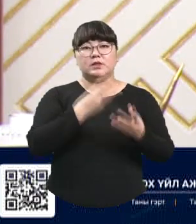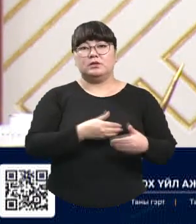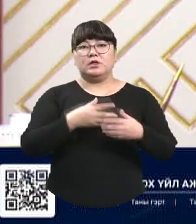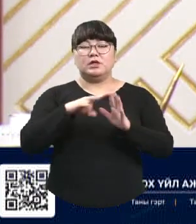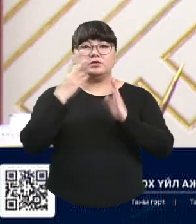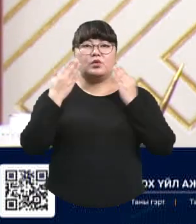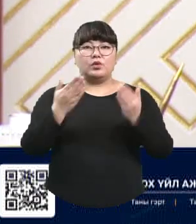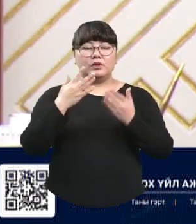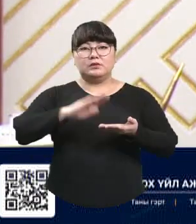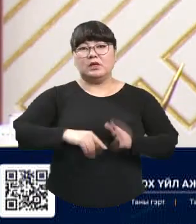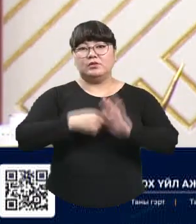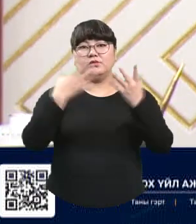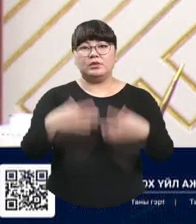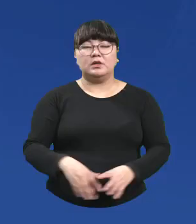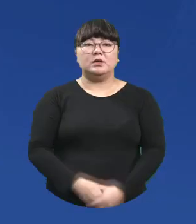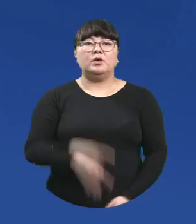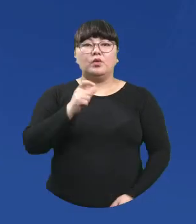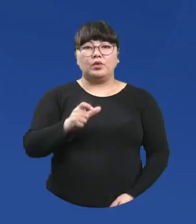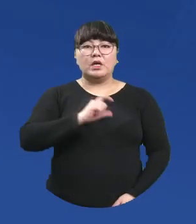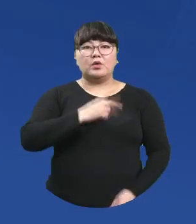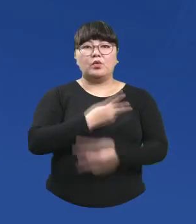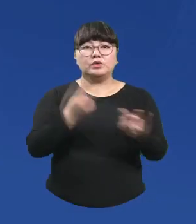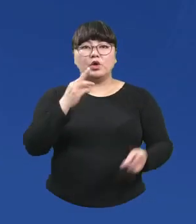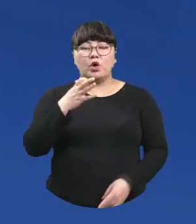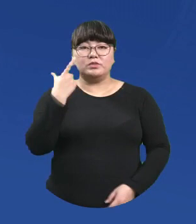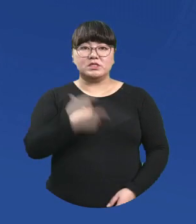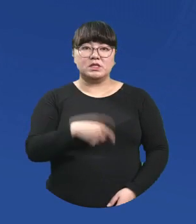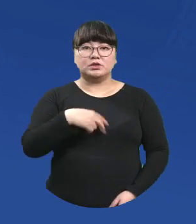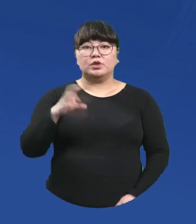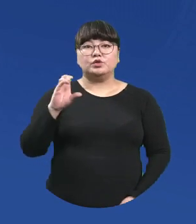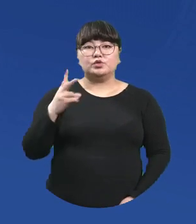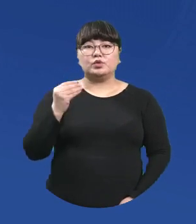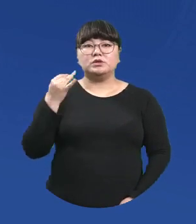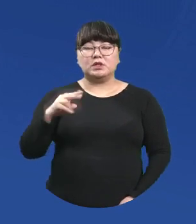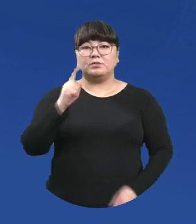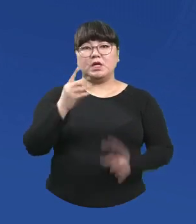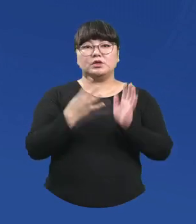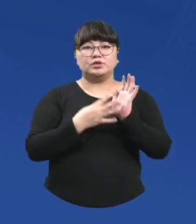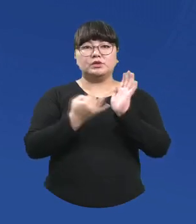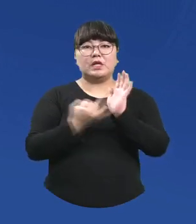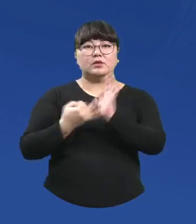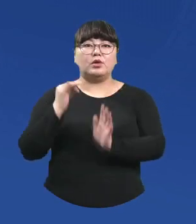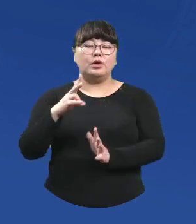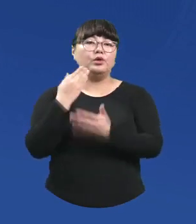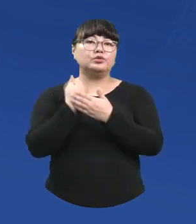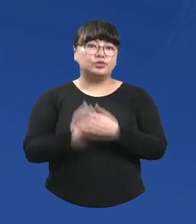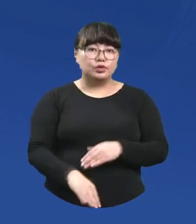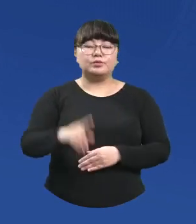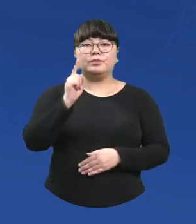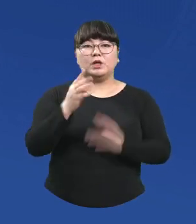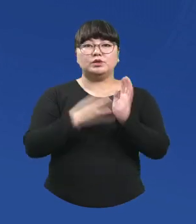зандан шатар нэгдсэн хурлаанд танилцуулсан юм. Хүний эрхийн үндэсний комиссийн гишүүн дугрын сүмжид 1977